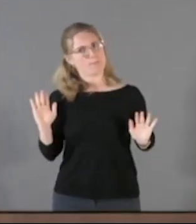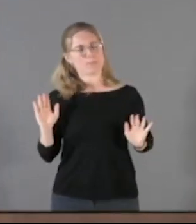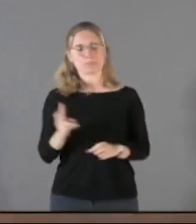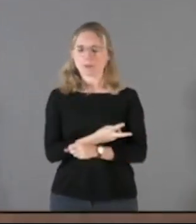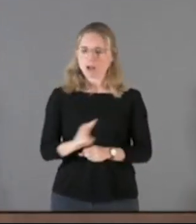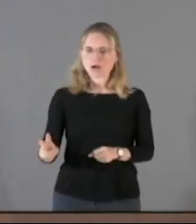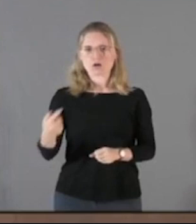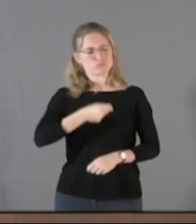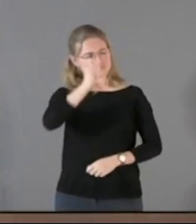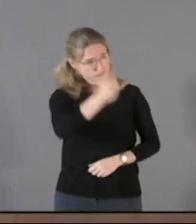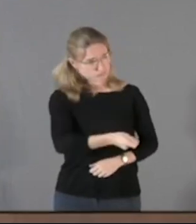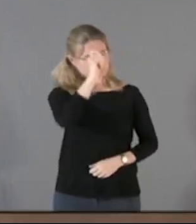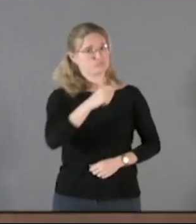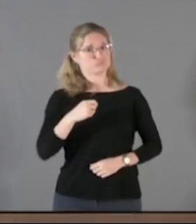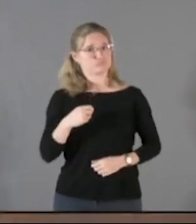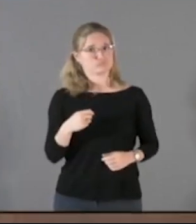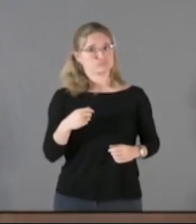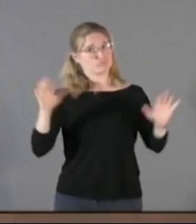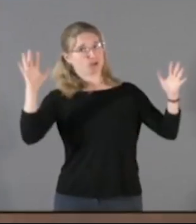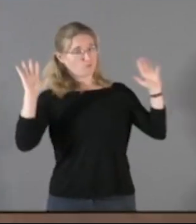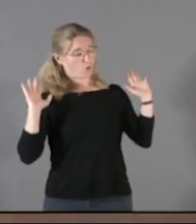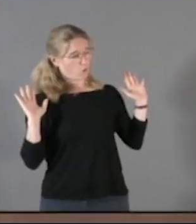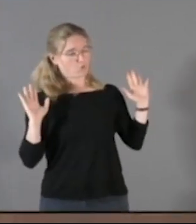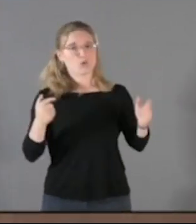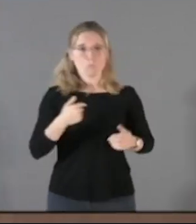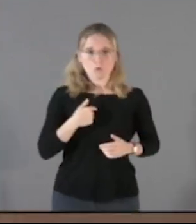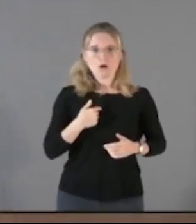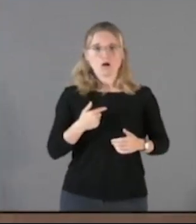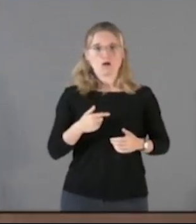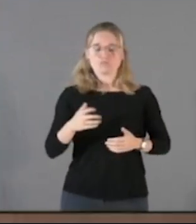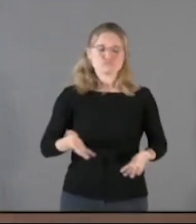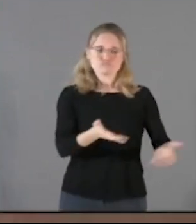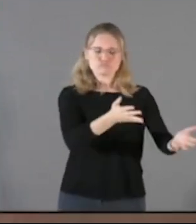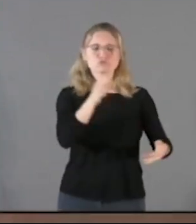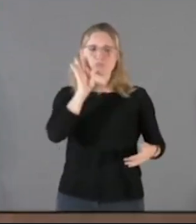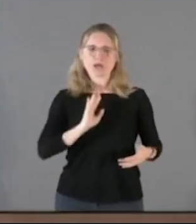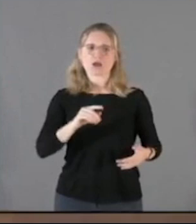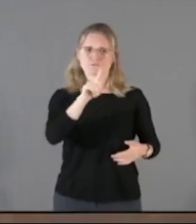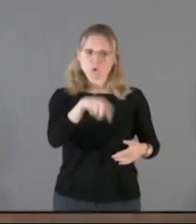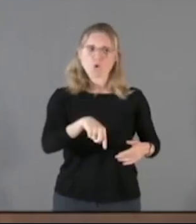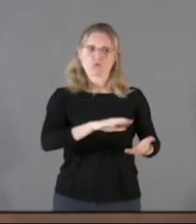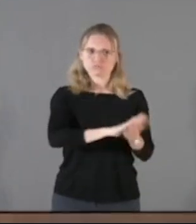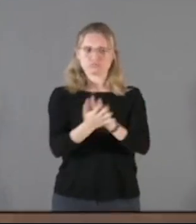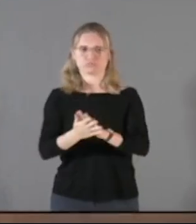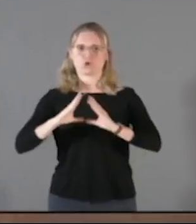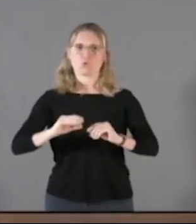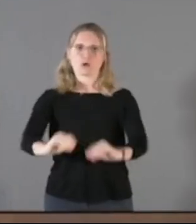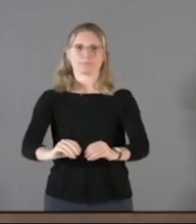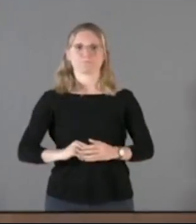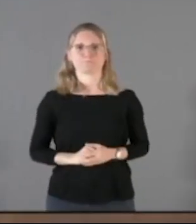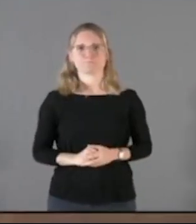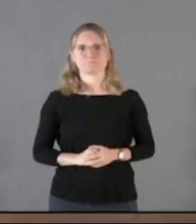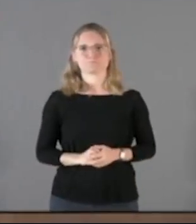félicite. Je vous félicite. S'il vous plaît. Et vous encourage. Seul le sénateur Ravier a la parole, même si... Je vous